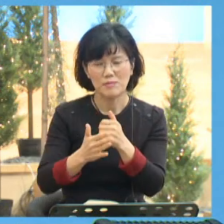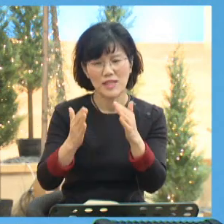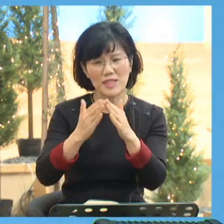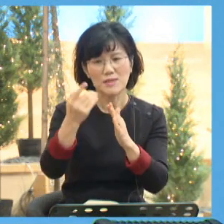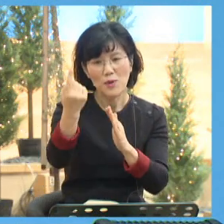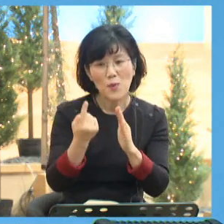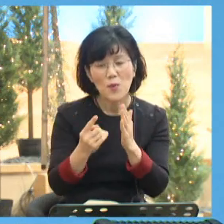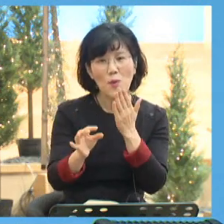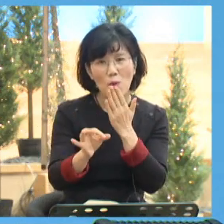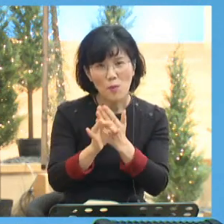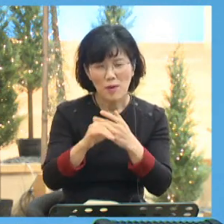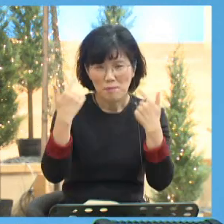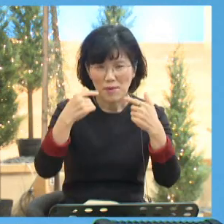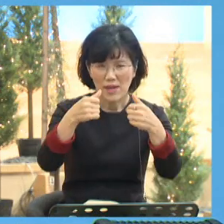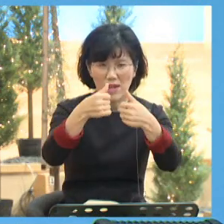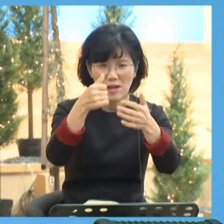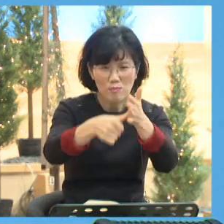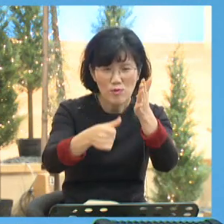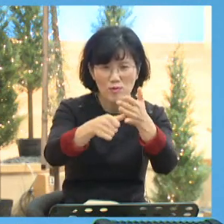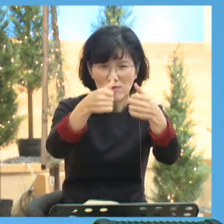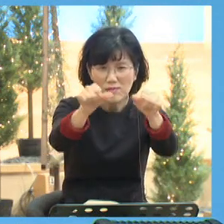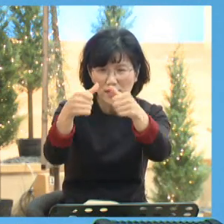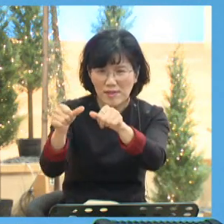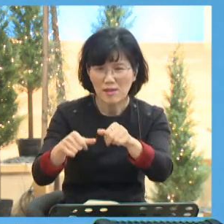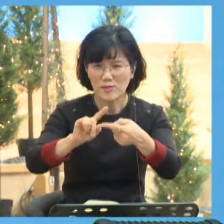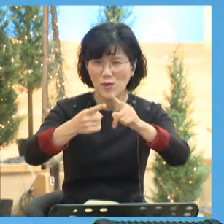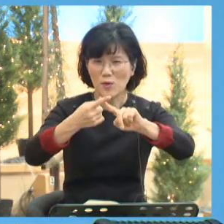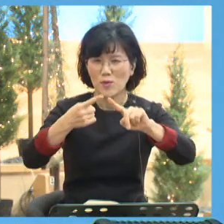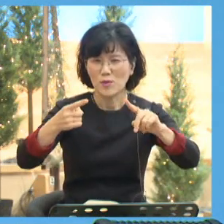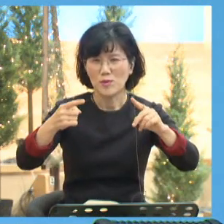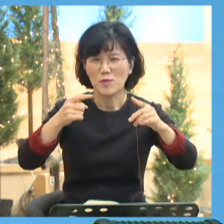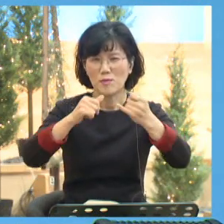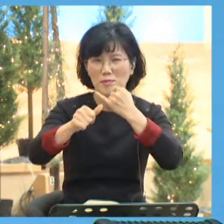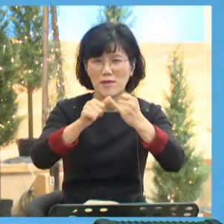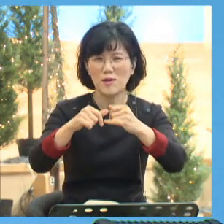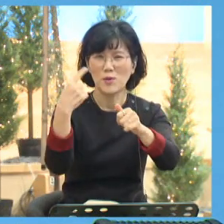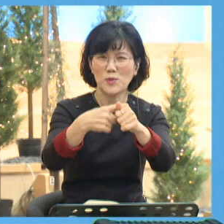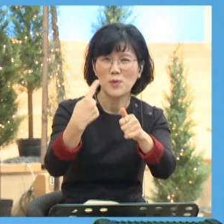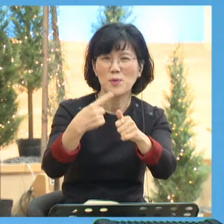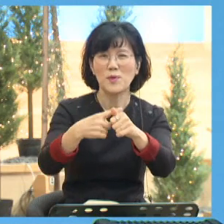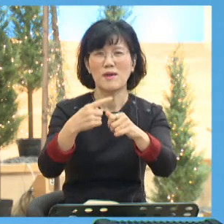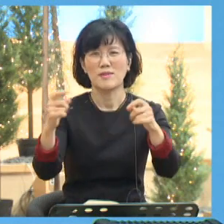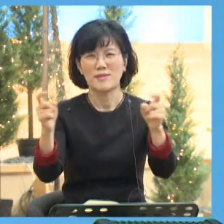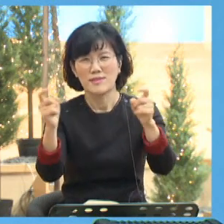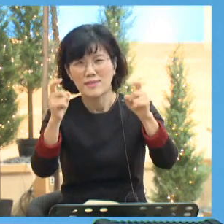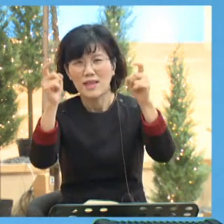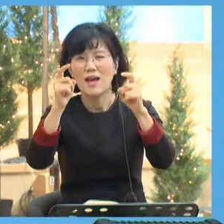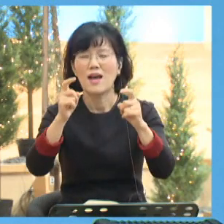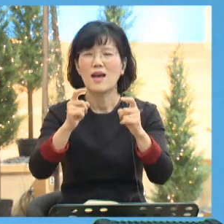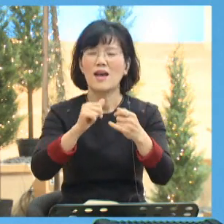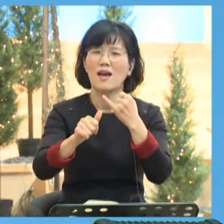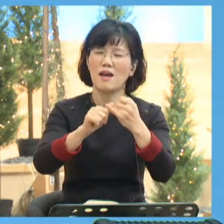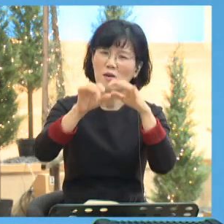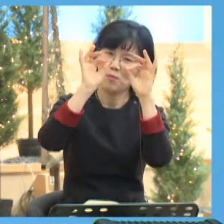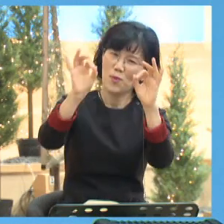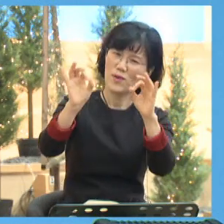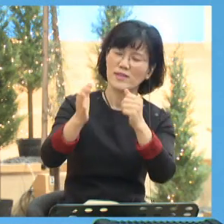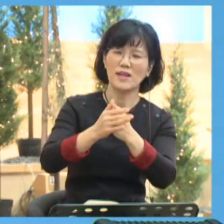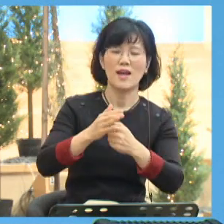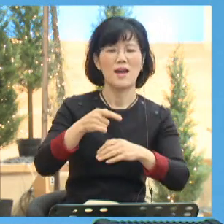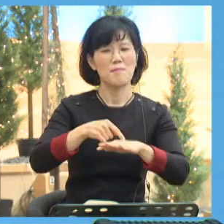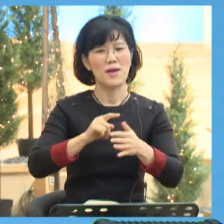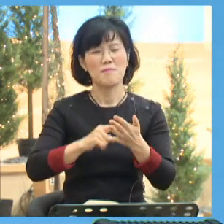들어오면 막 가 부가 부숴져 있고 서로 막 욕을 하고 싸우고 엄마 아버지가 막 싸우고 부부싸움을 보게되어 지니까 그